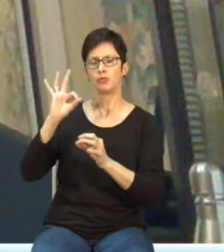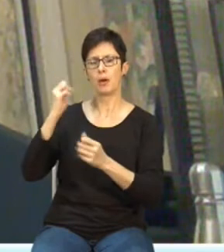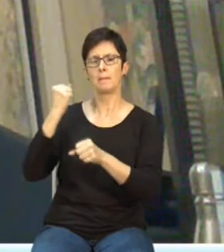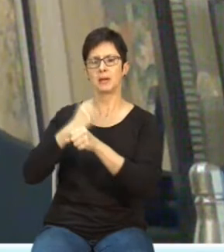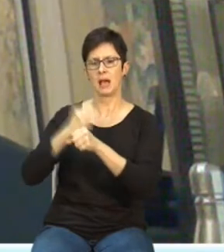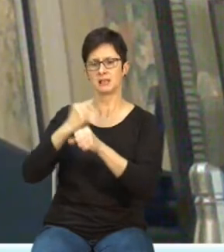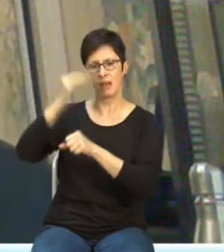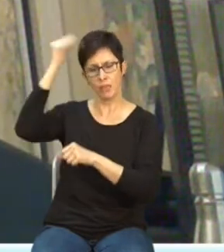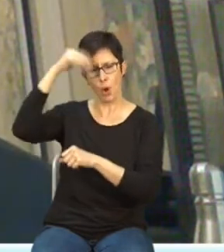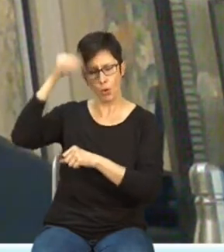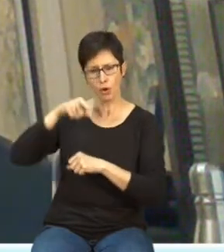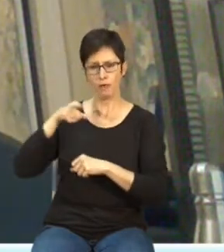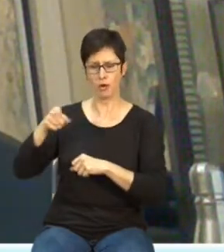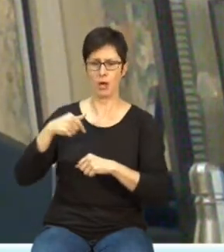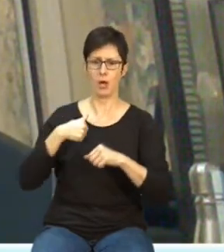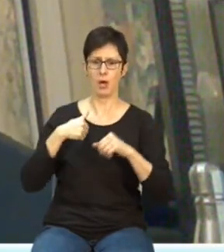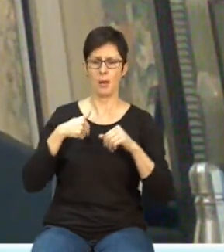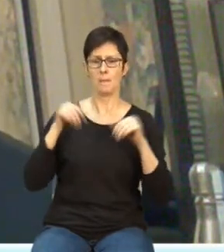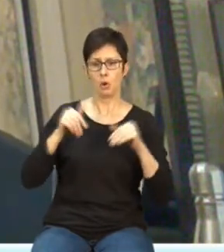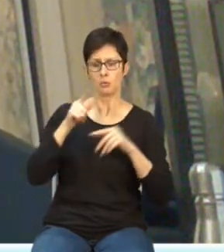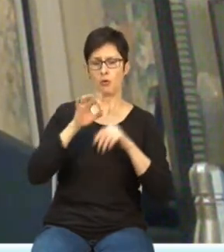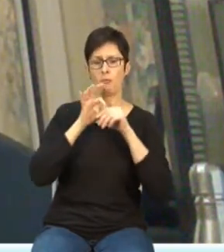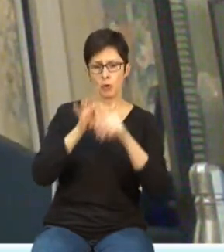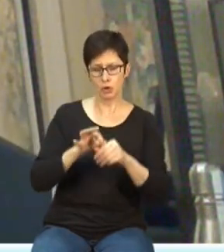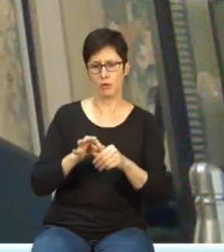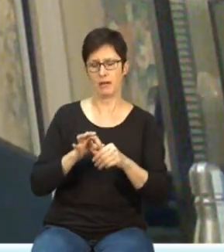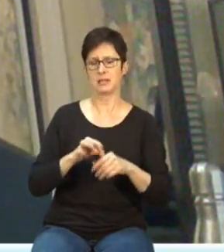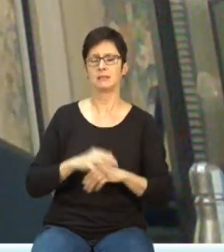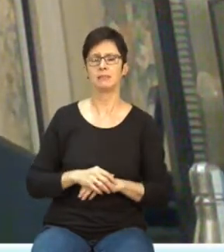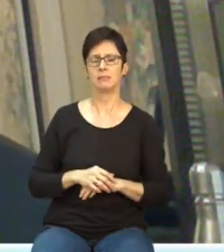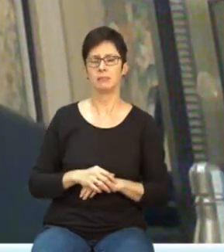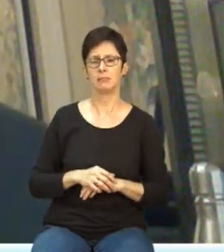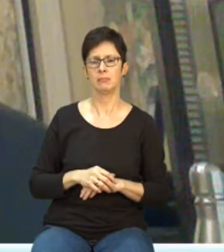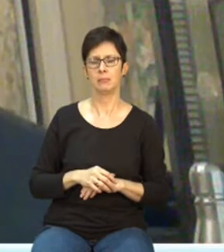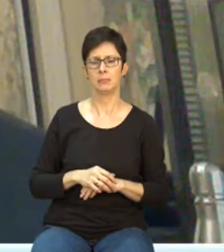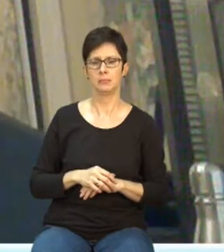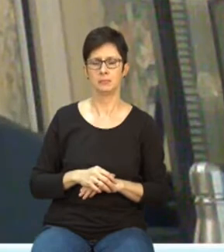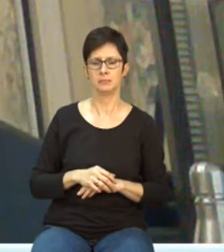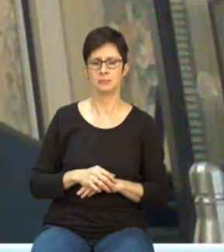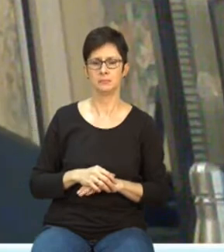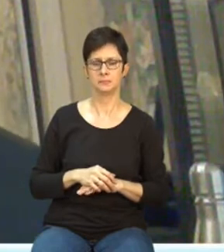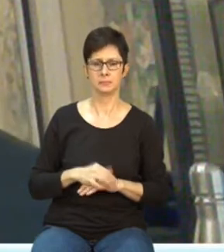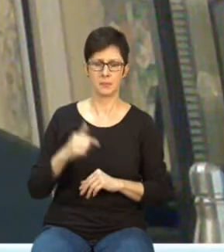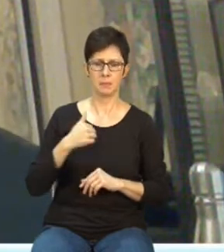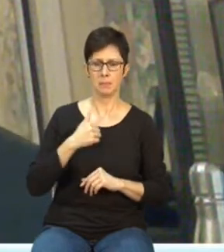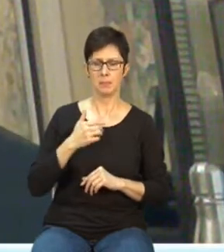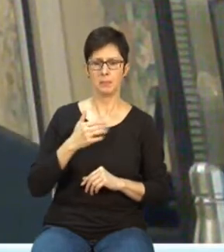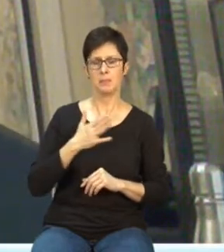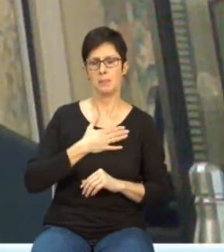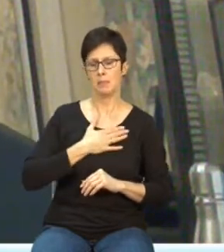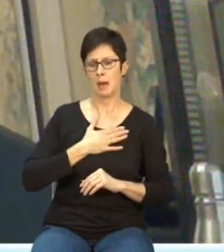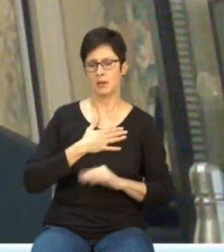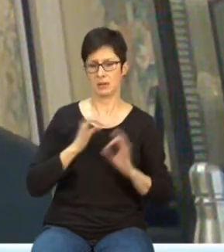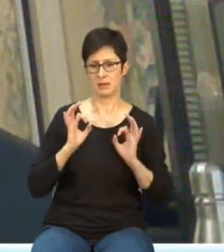standardy które będzie można wdrażać ich do których można się będzie stosować mamy W tej chwili oczywiście o różne podejścia